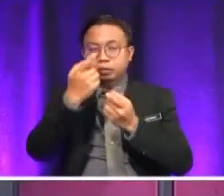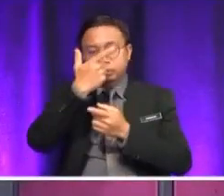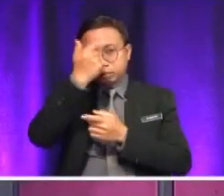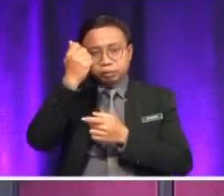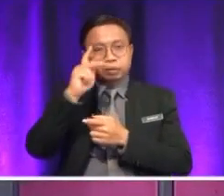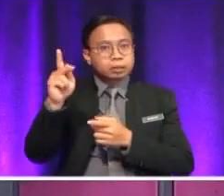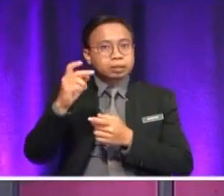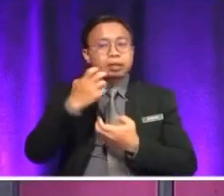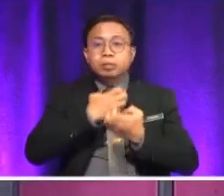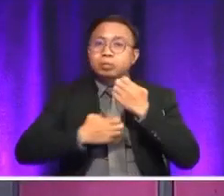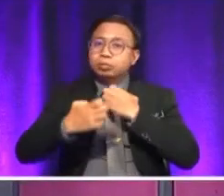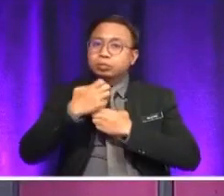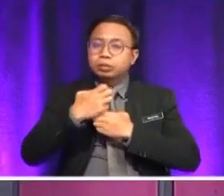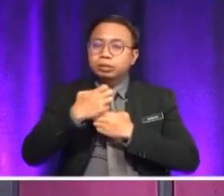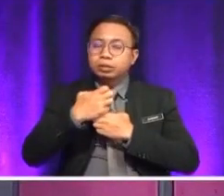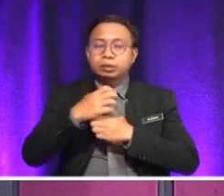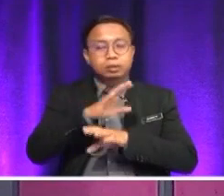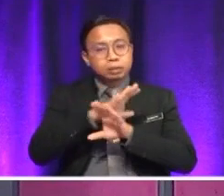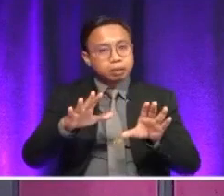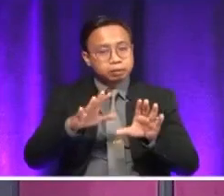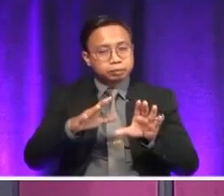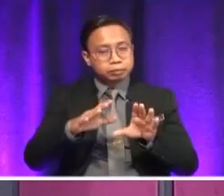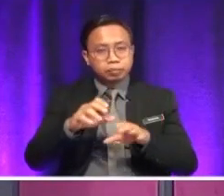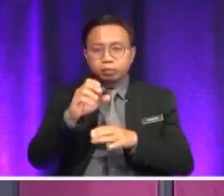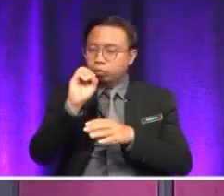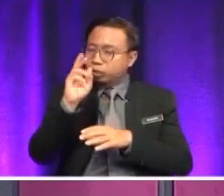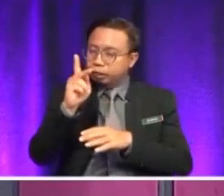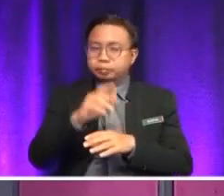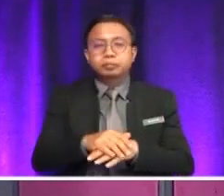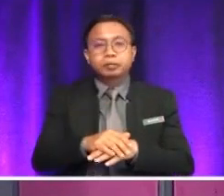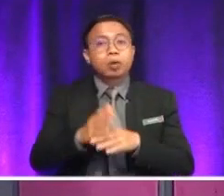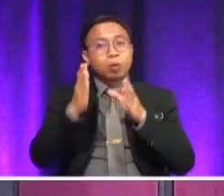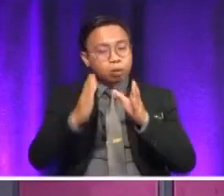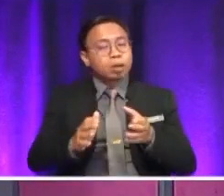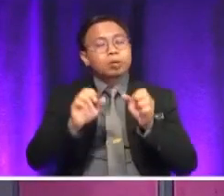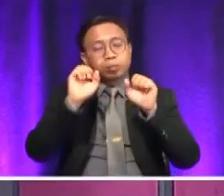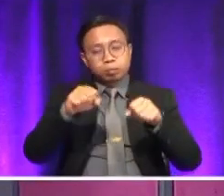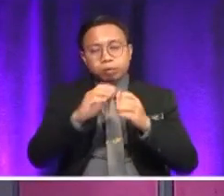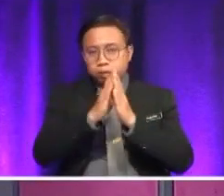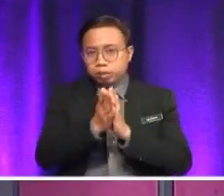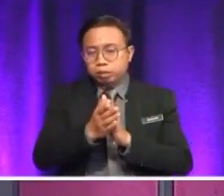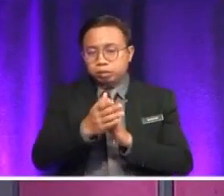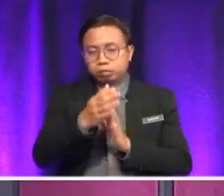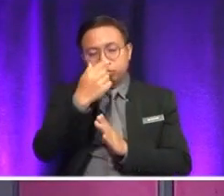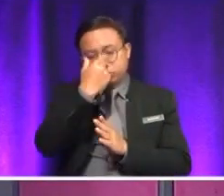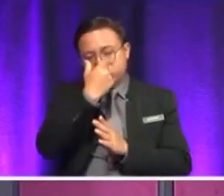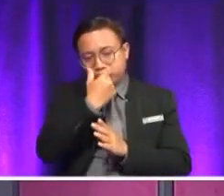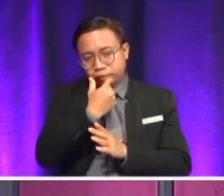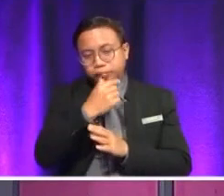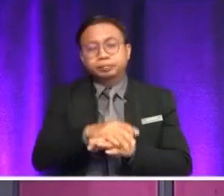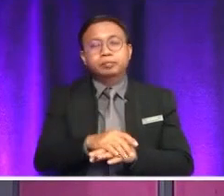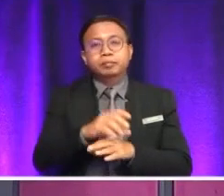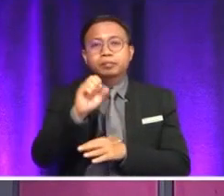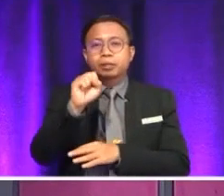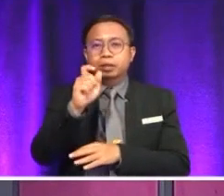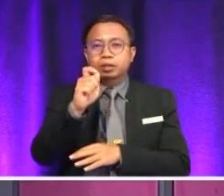kita tak stabil. Okey. Kadang-kadang boleh menyebabkan orang tu sedih, menangis. Sebab apa? Contohnya dia stres